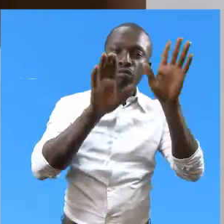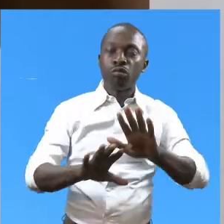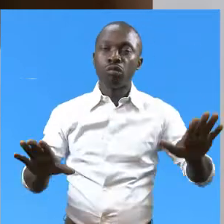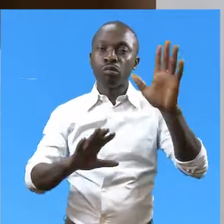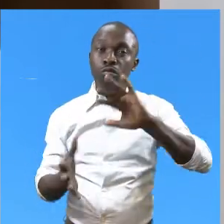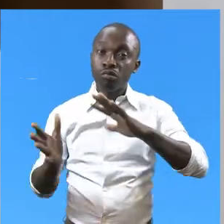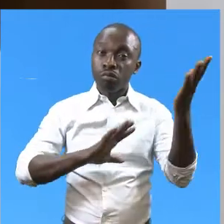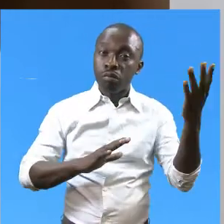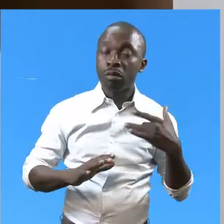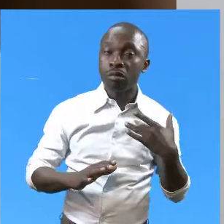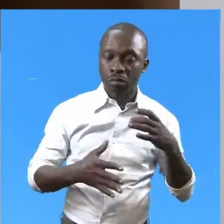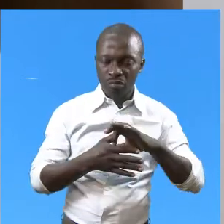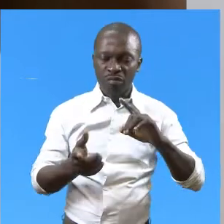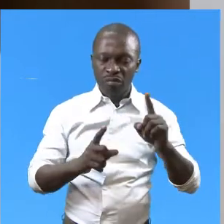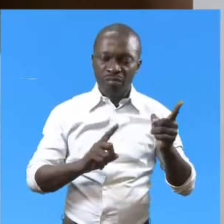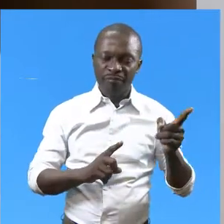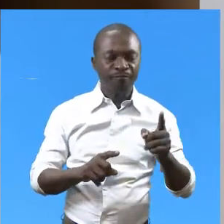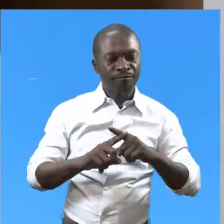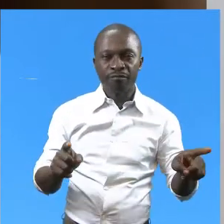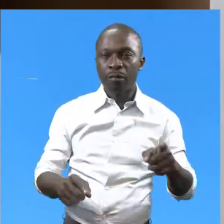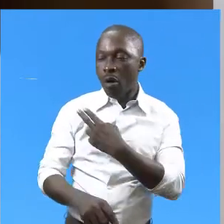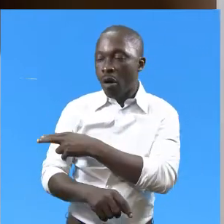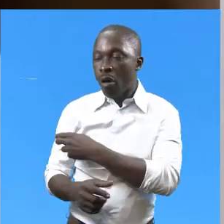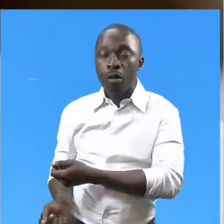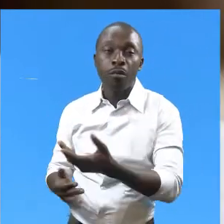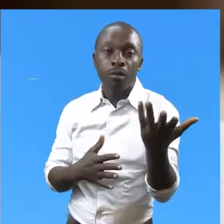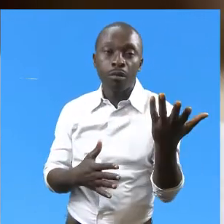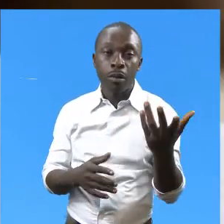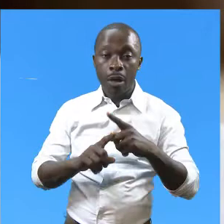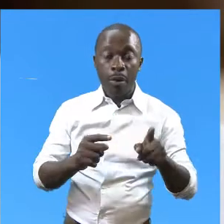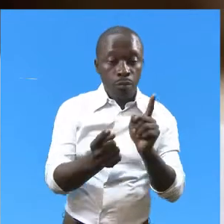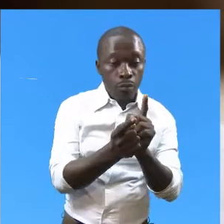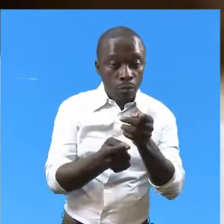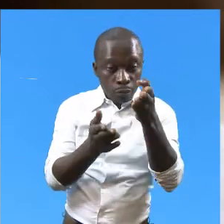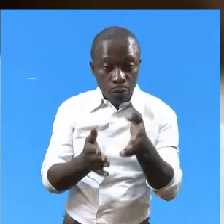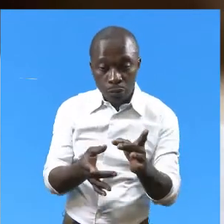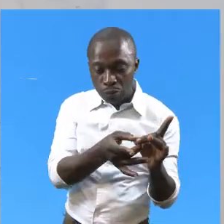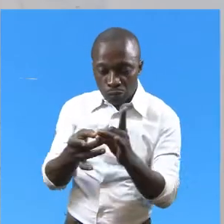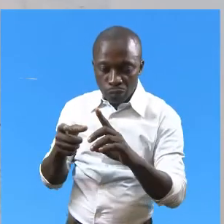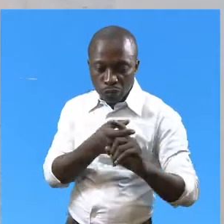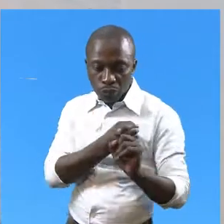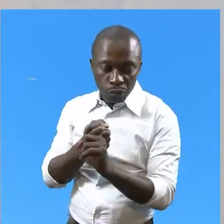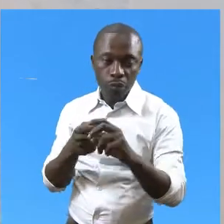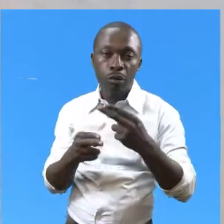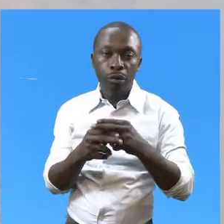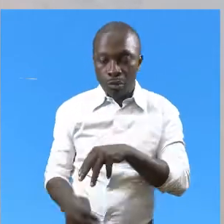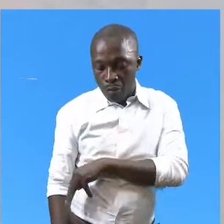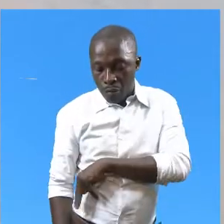à printemps crânien. Mais selon Martin Kamimim, l'un de ses proches, le journaliste sportif, précise